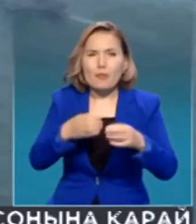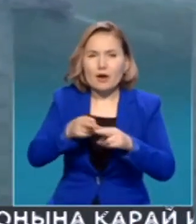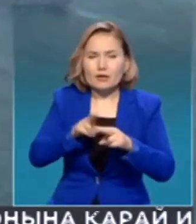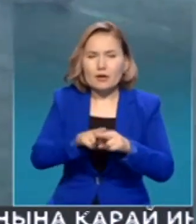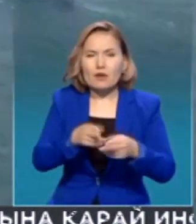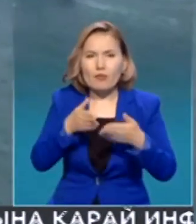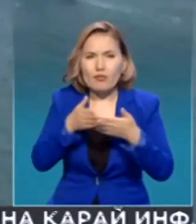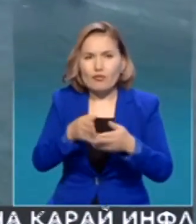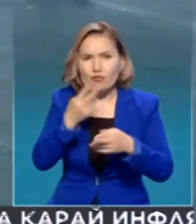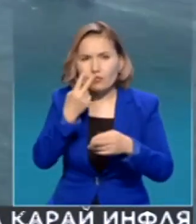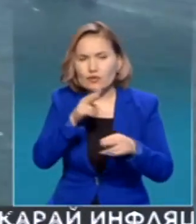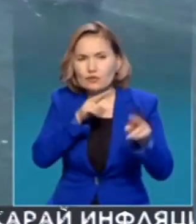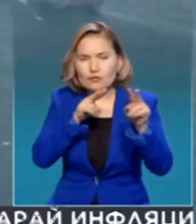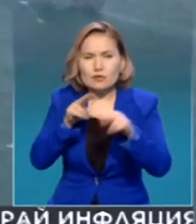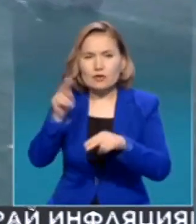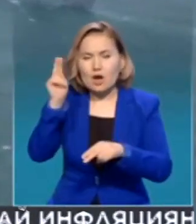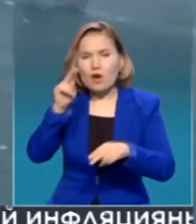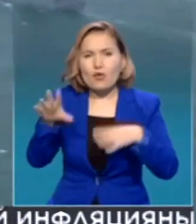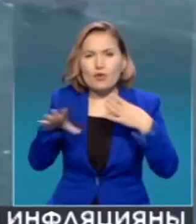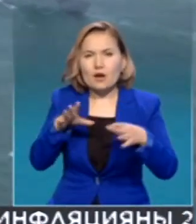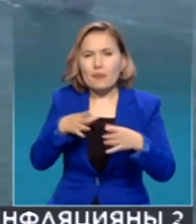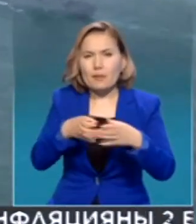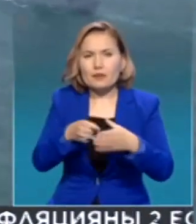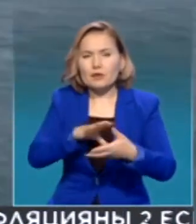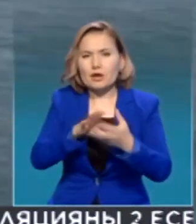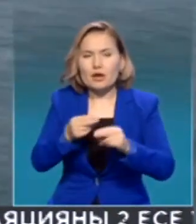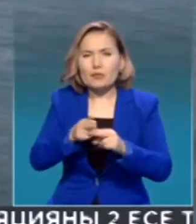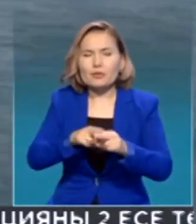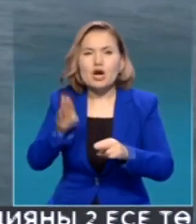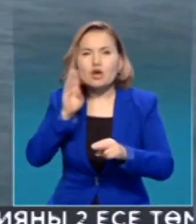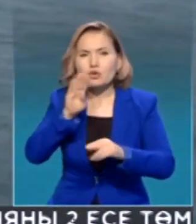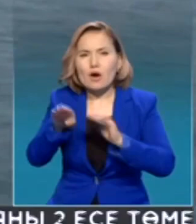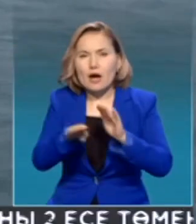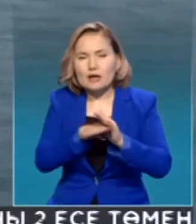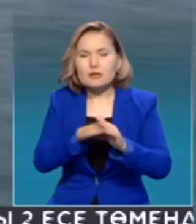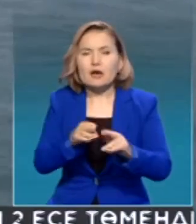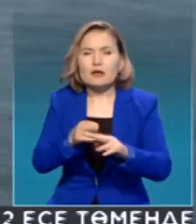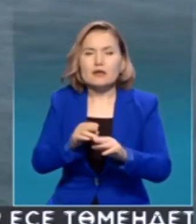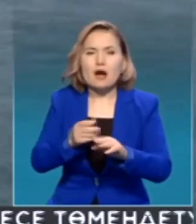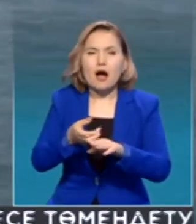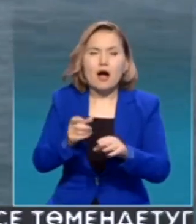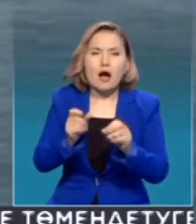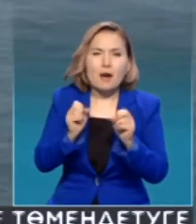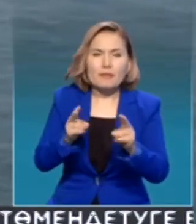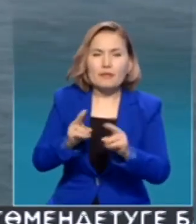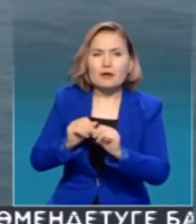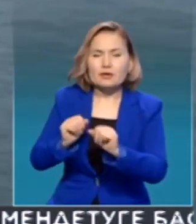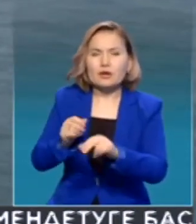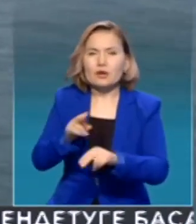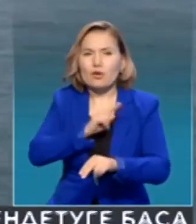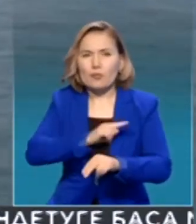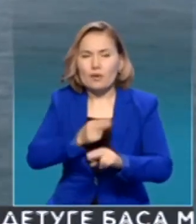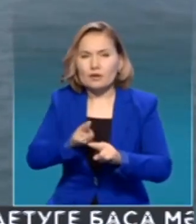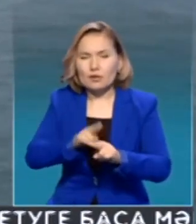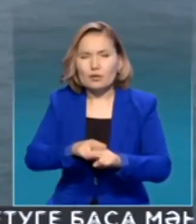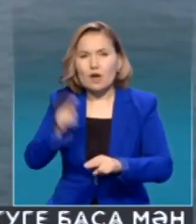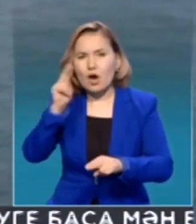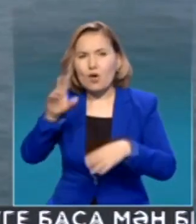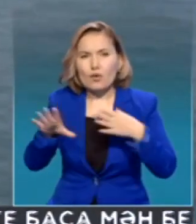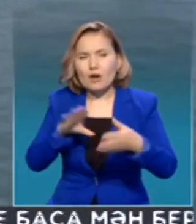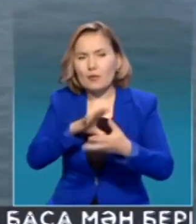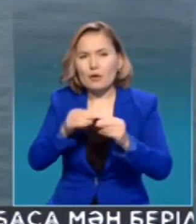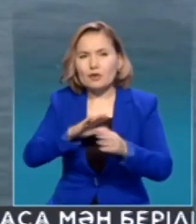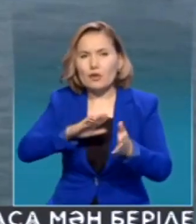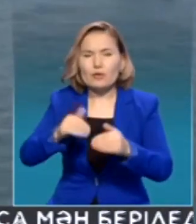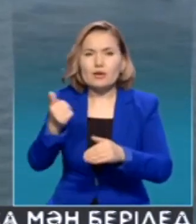суларда жаттықты. Олар Пхеньян тарапынан су астынан төнген қауіпті анықтау, бақылау және жою қабілетін шыңдаған. Ал